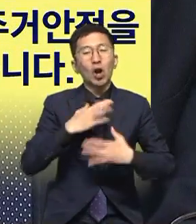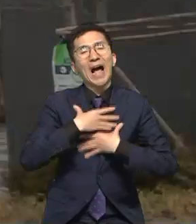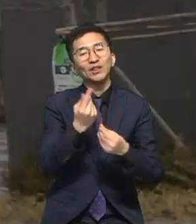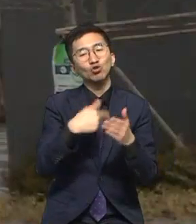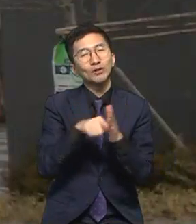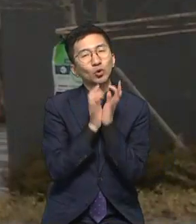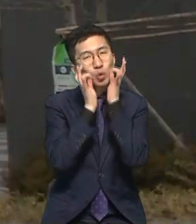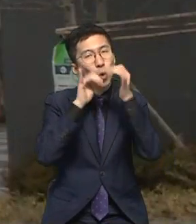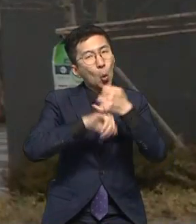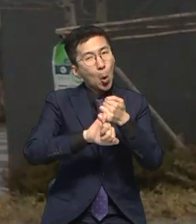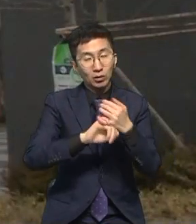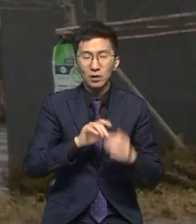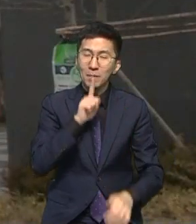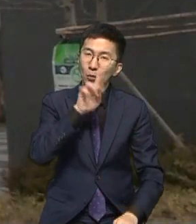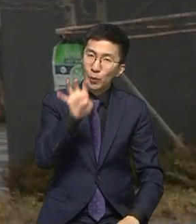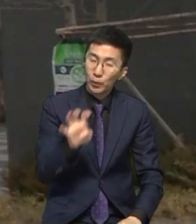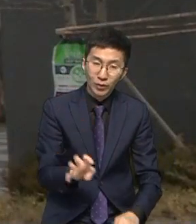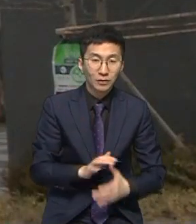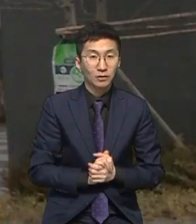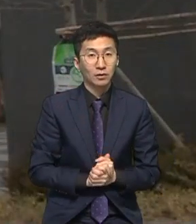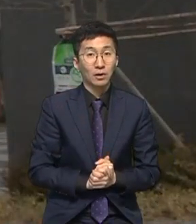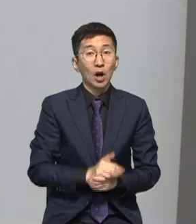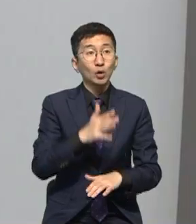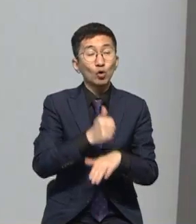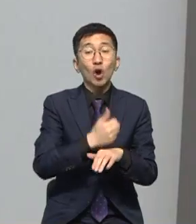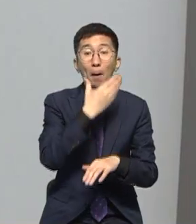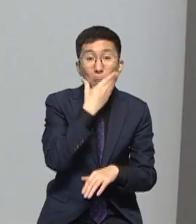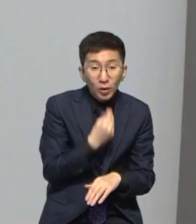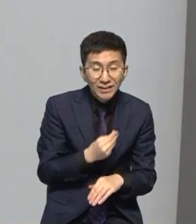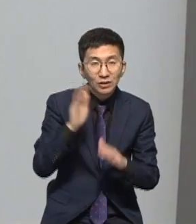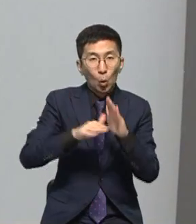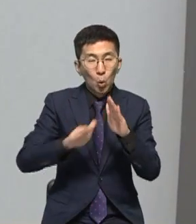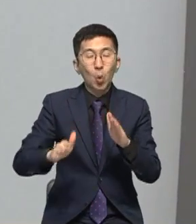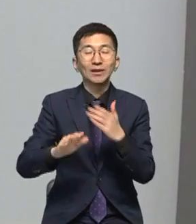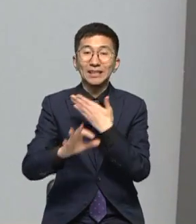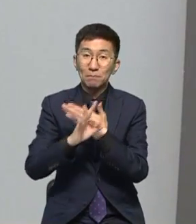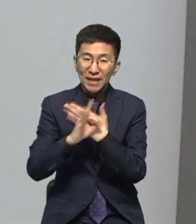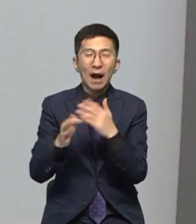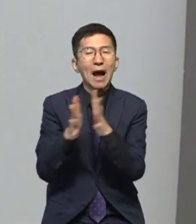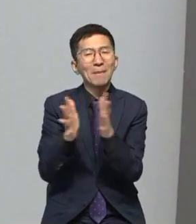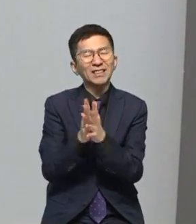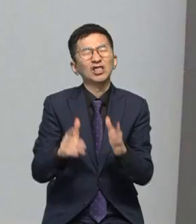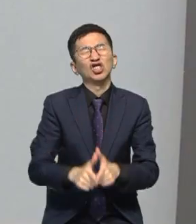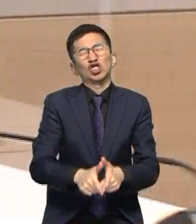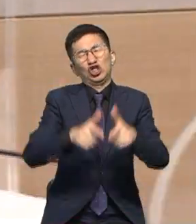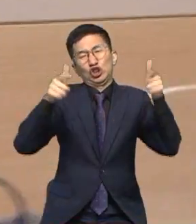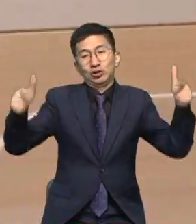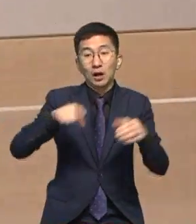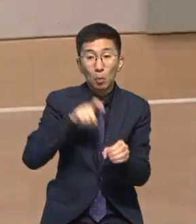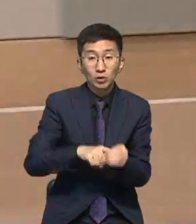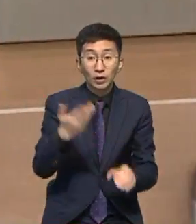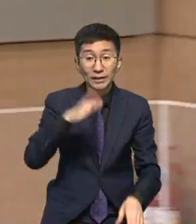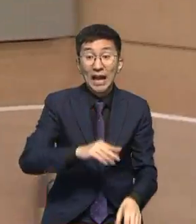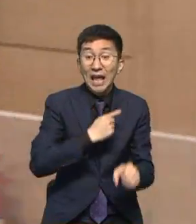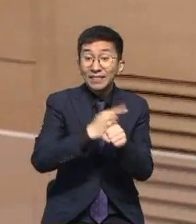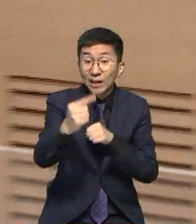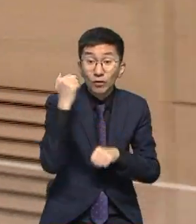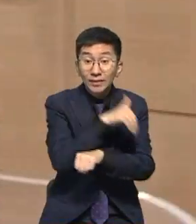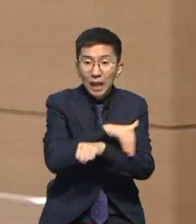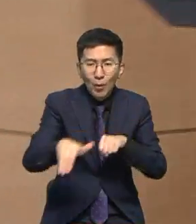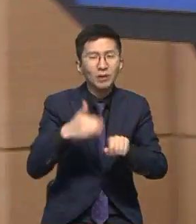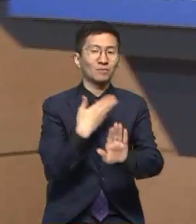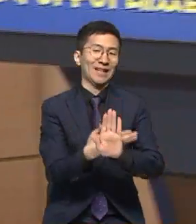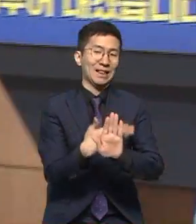실현하겠습니다. 정책의 초점을 복지, 즉 공공과 임대주택을 많이 짓는 데 맞춰왔던 건데 내년 업무 계획은